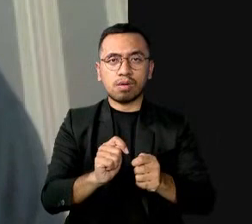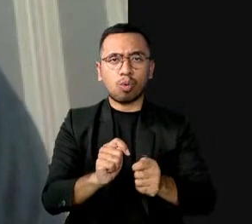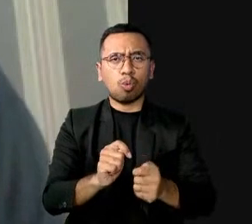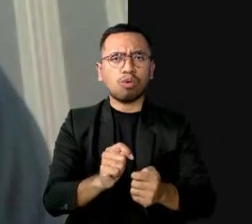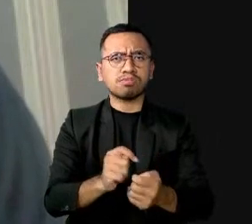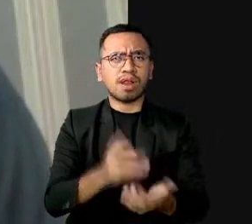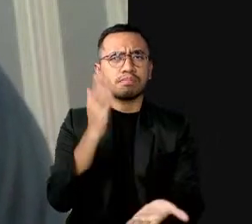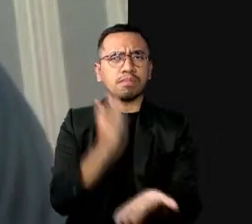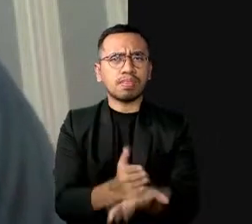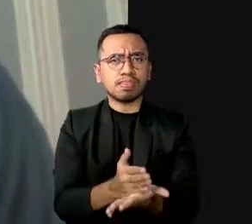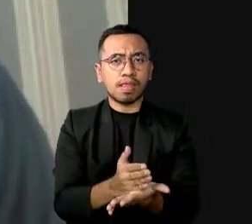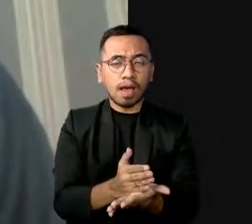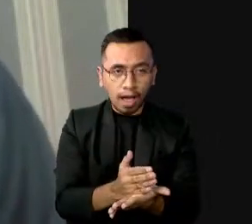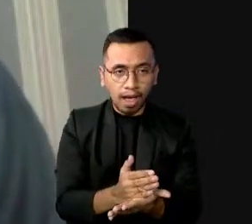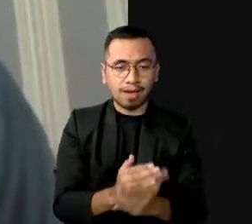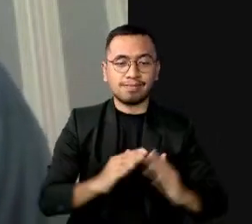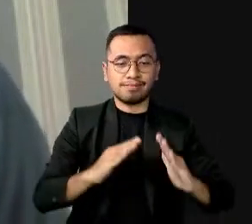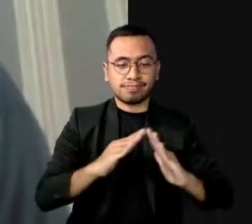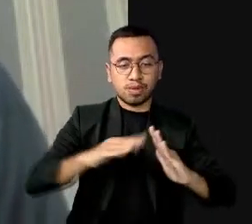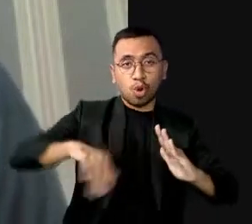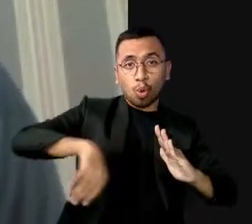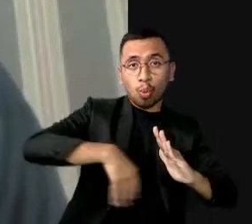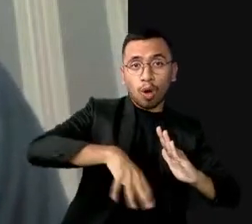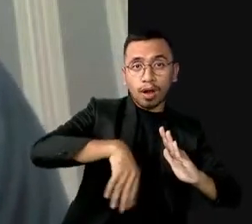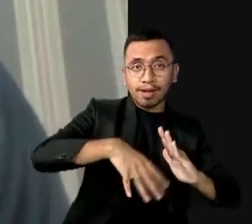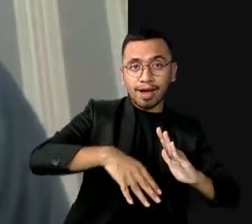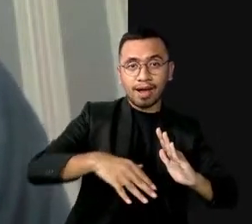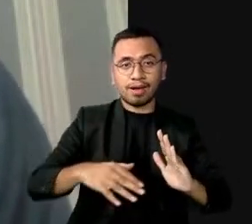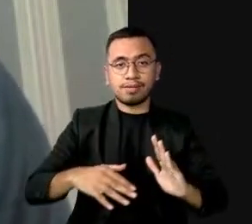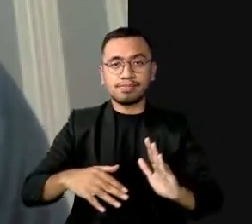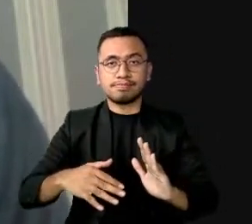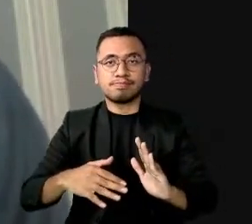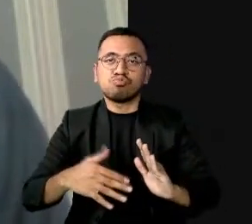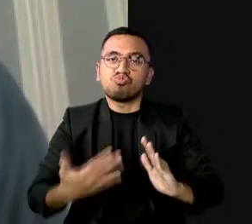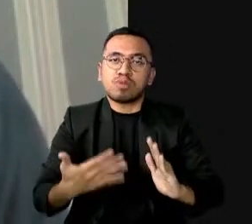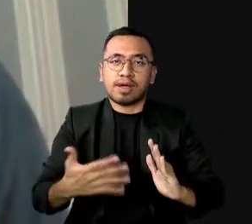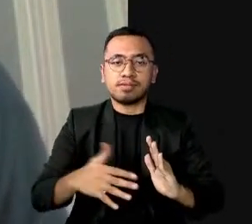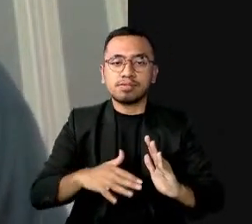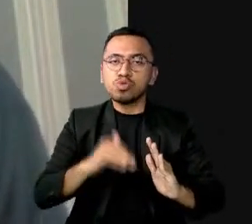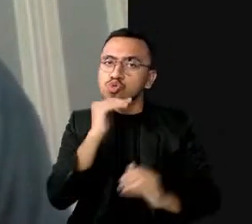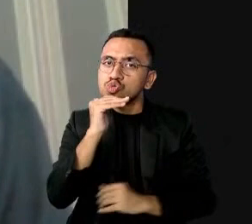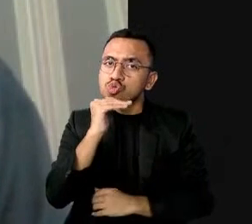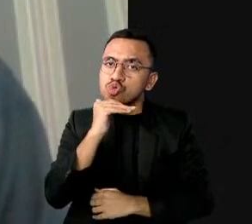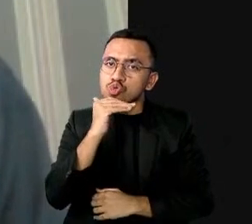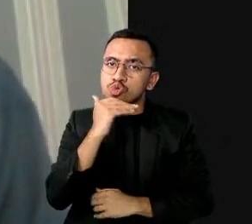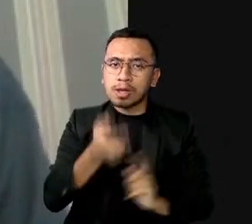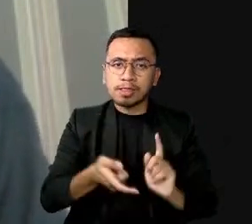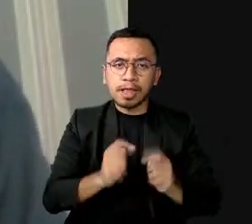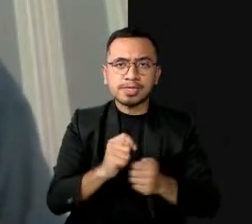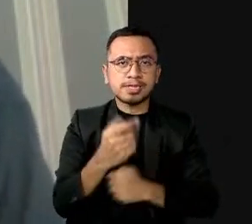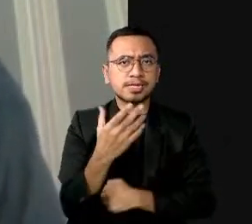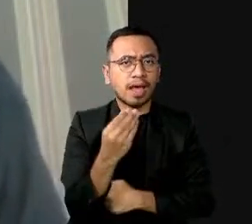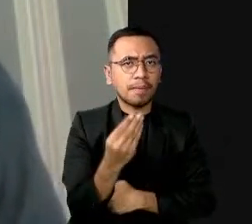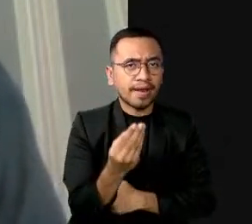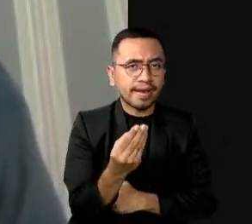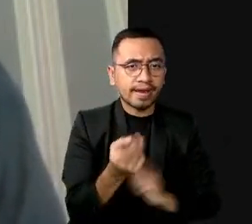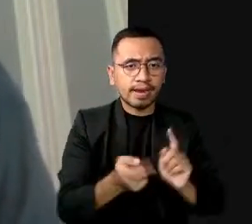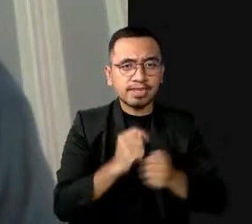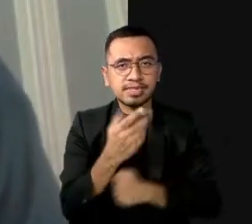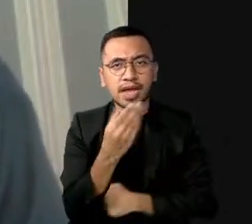Cluster keluarga tinggi misalnya mereka menunggu hasil testing menunggu jadwal testing